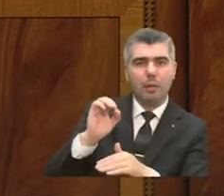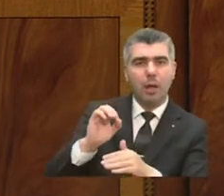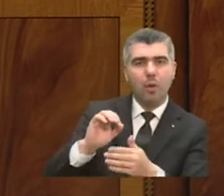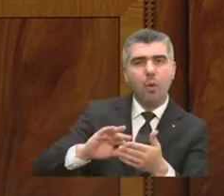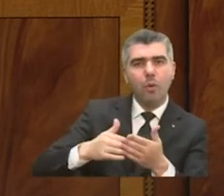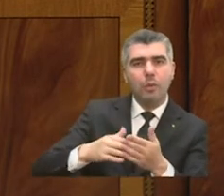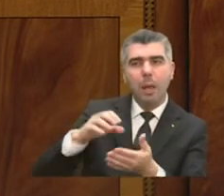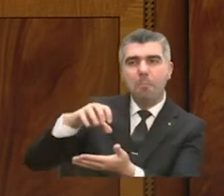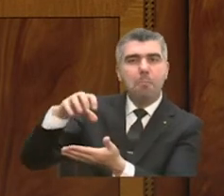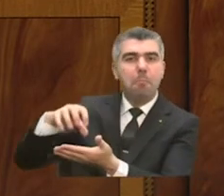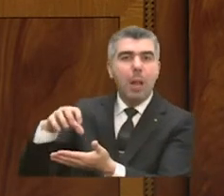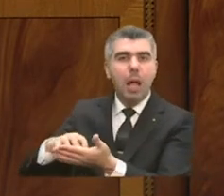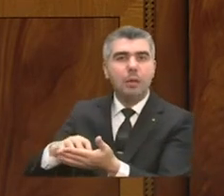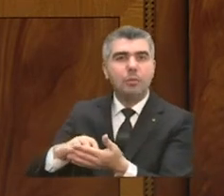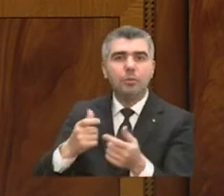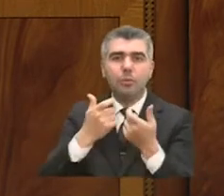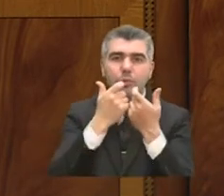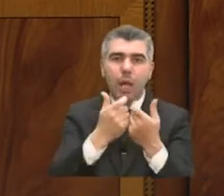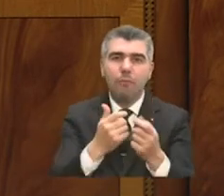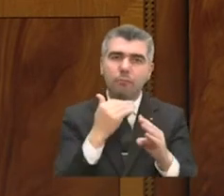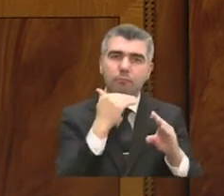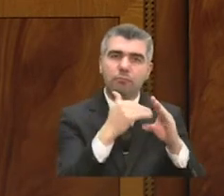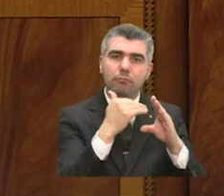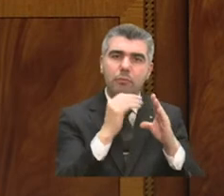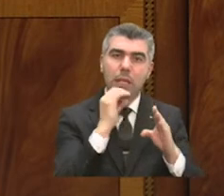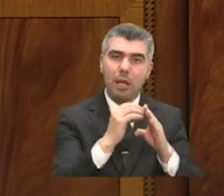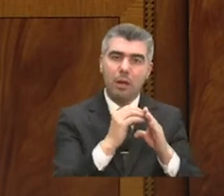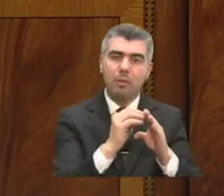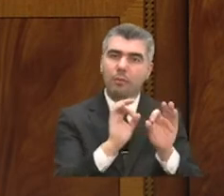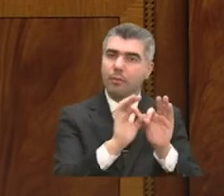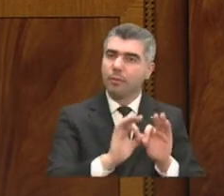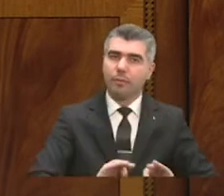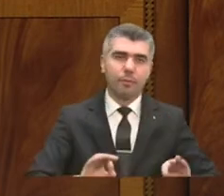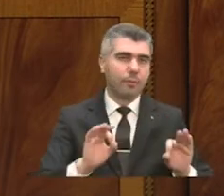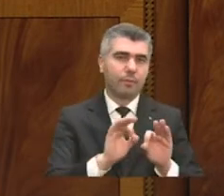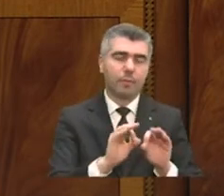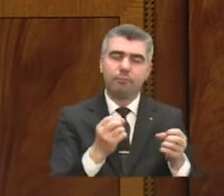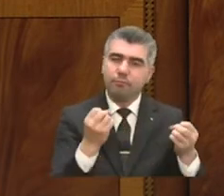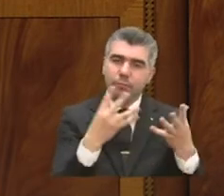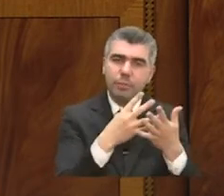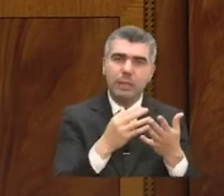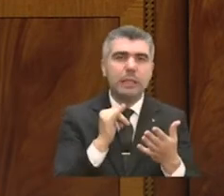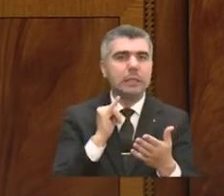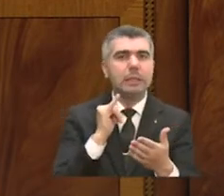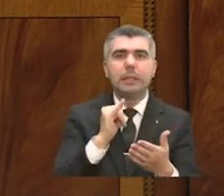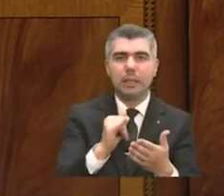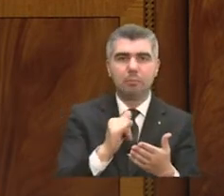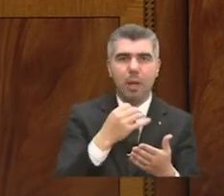conjoncturels. Le Maroc n'a jamais